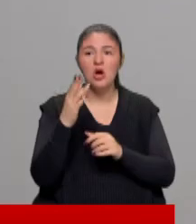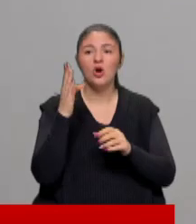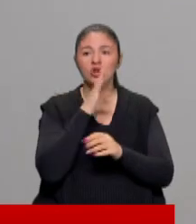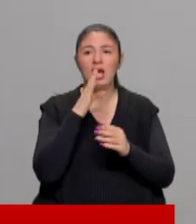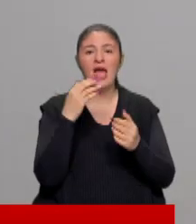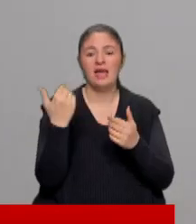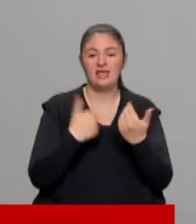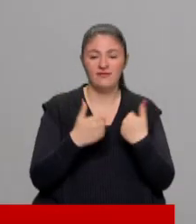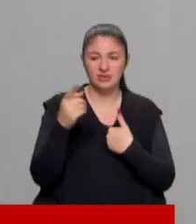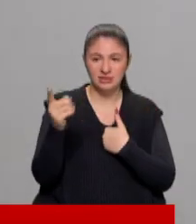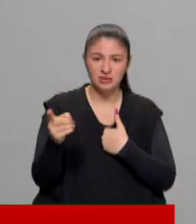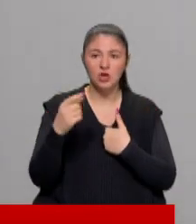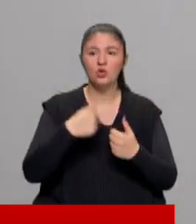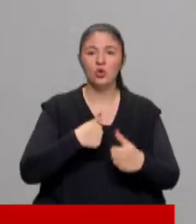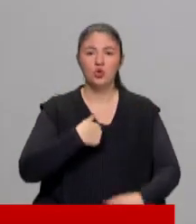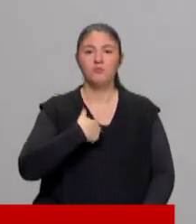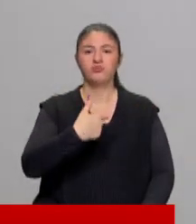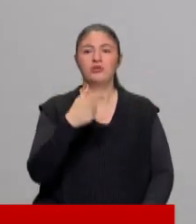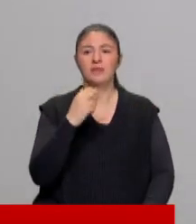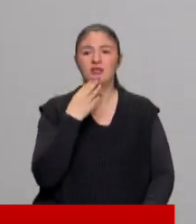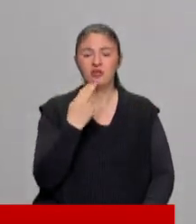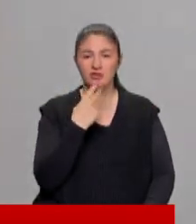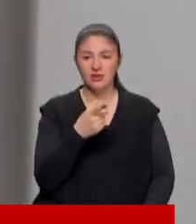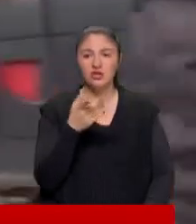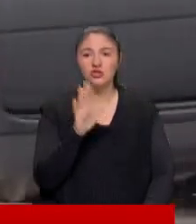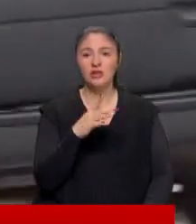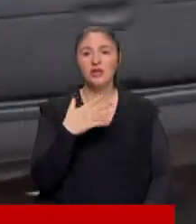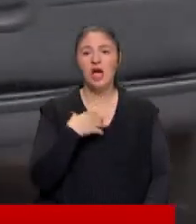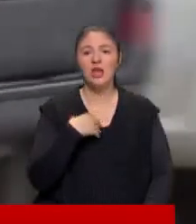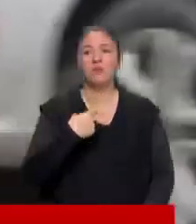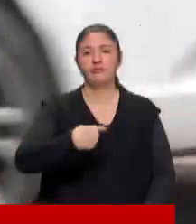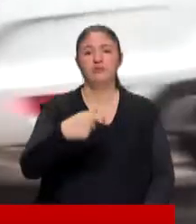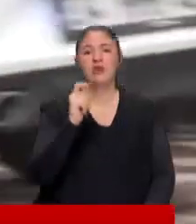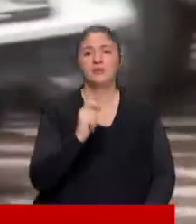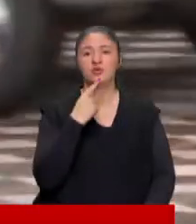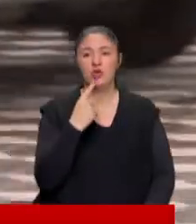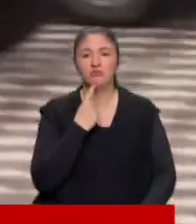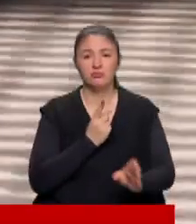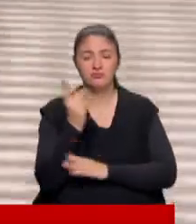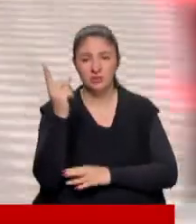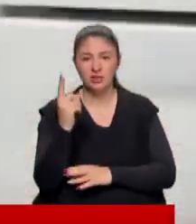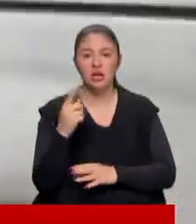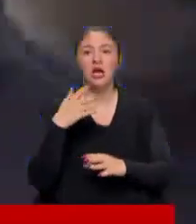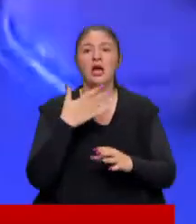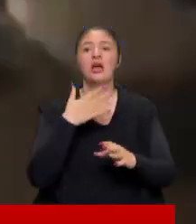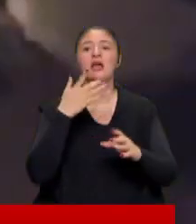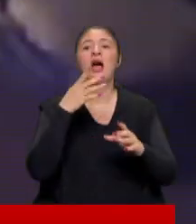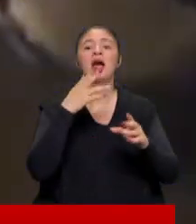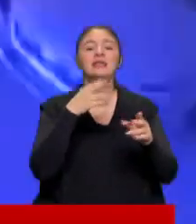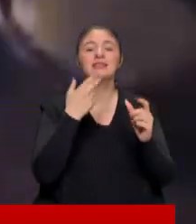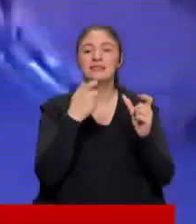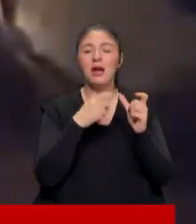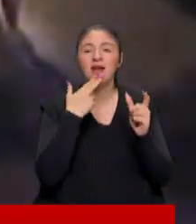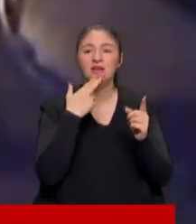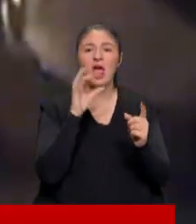erkek arkadaşı Mikail Kurulay göğsünden vurdu genç kadını. Sonra da intihar ihbarında bulundu. Sağlık ekipleri geldiğinde de Sibel